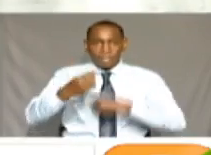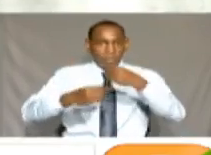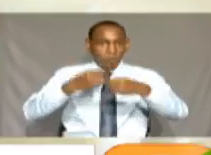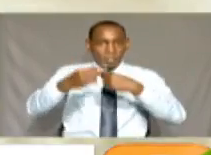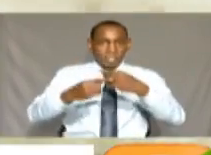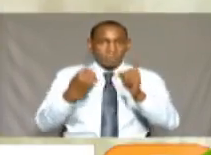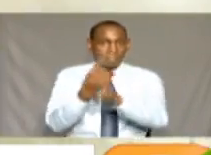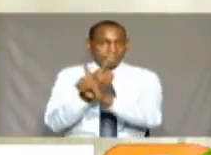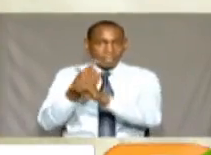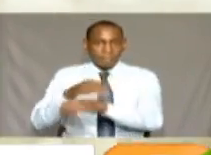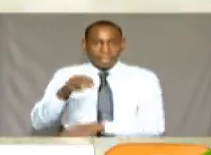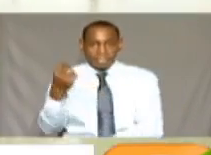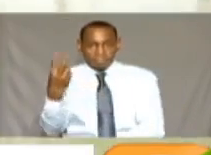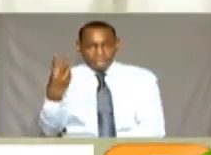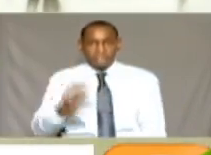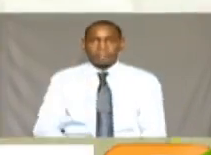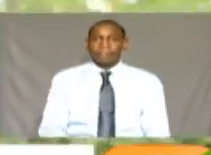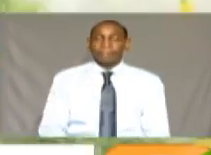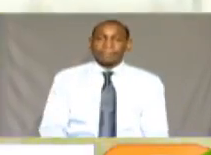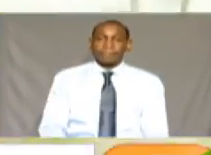ya Ogenya na Ombaka.